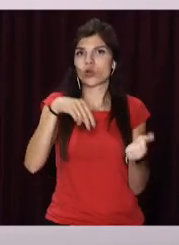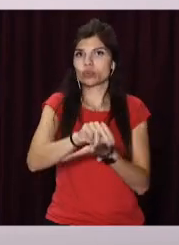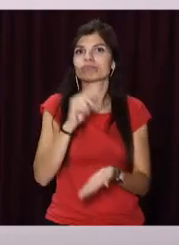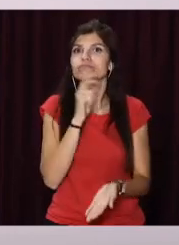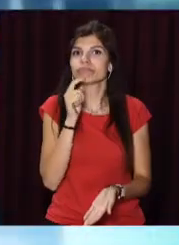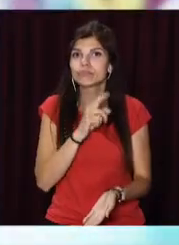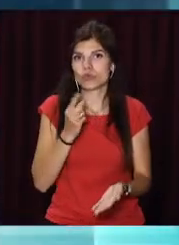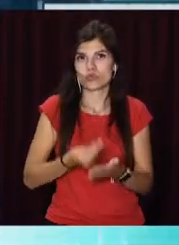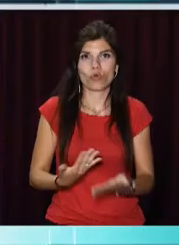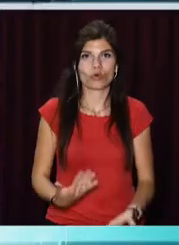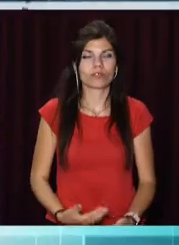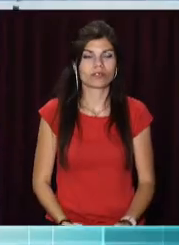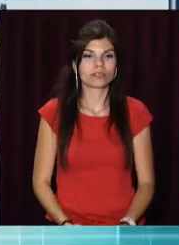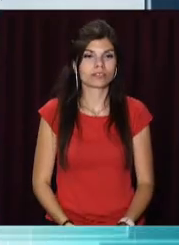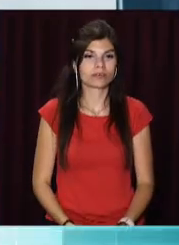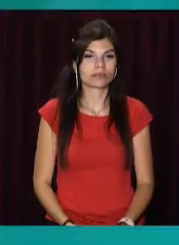купувати.